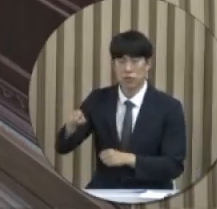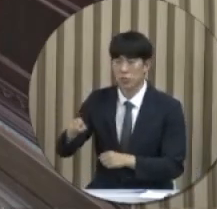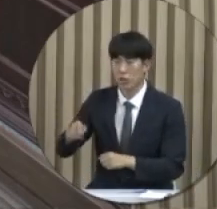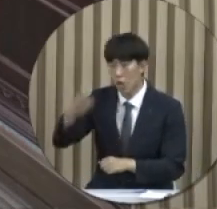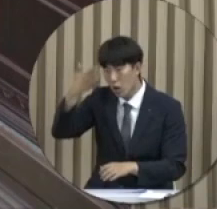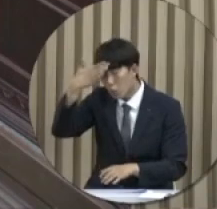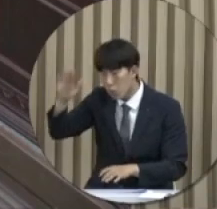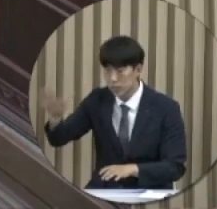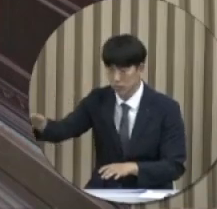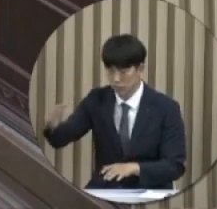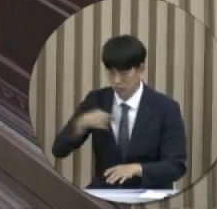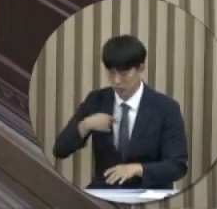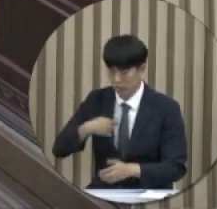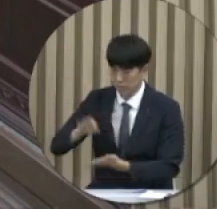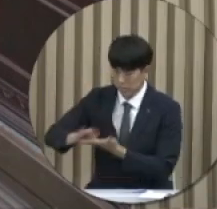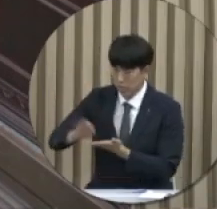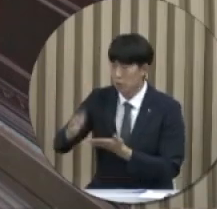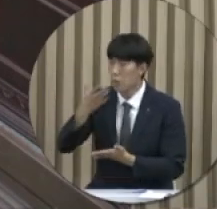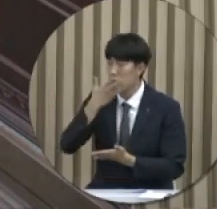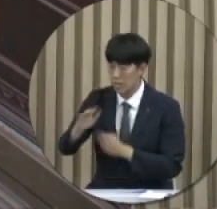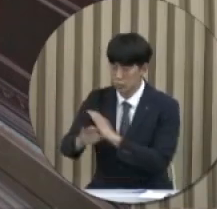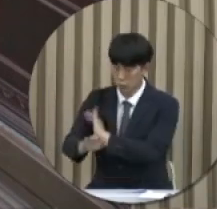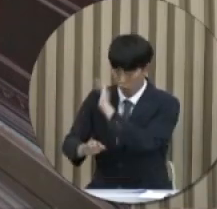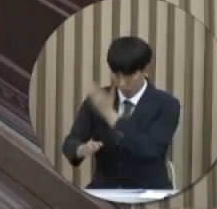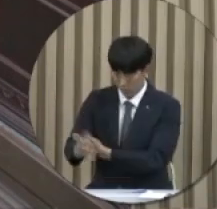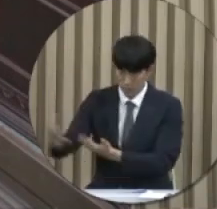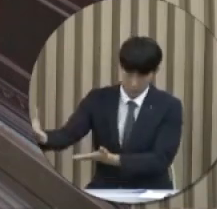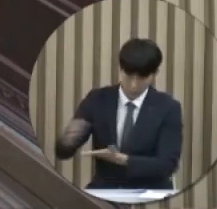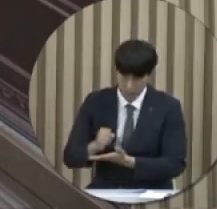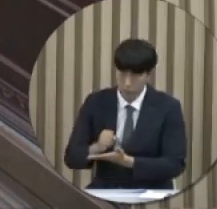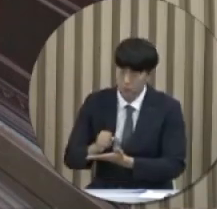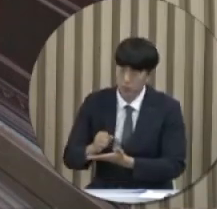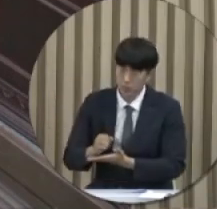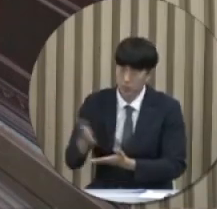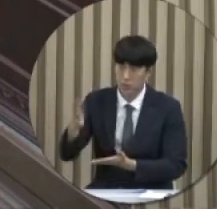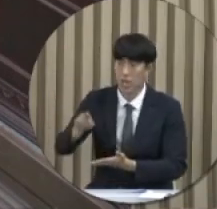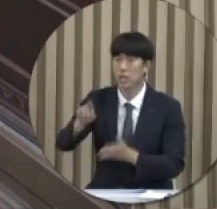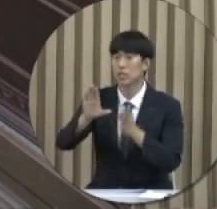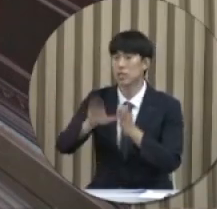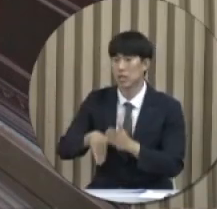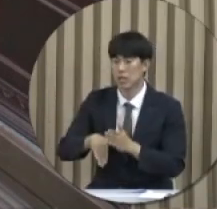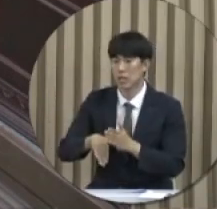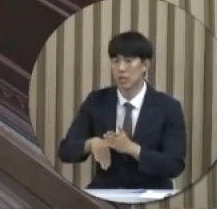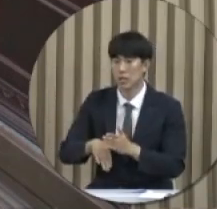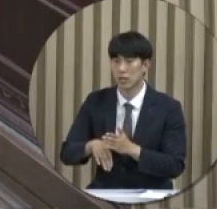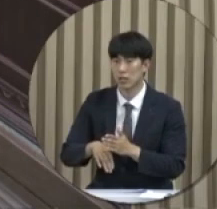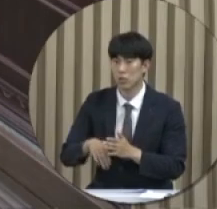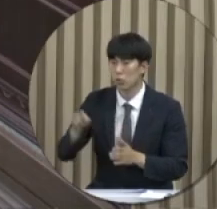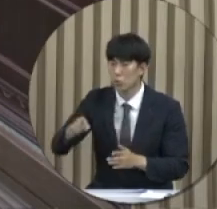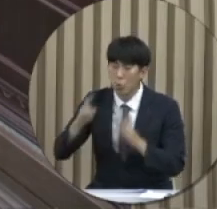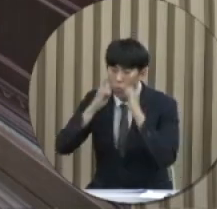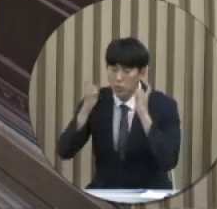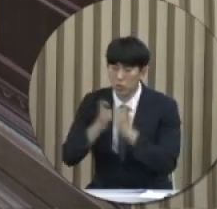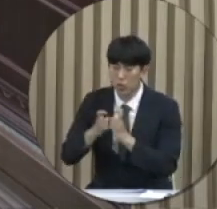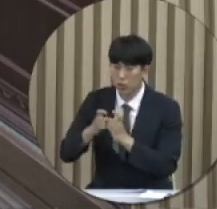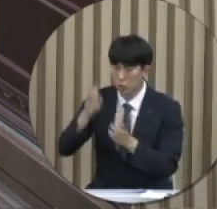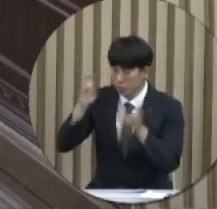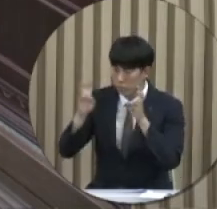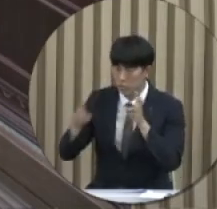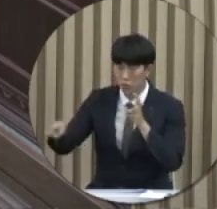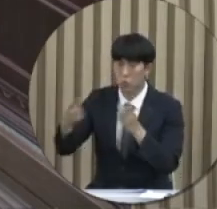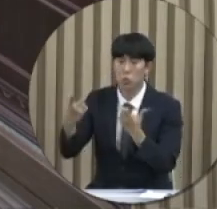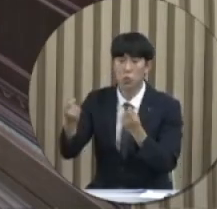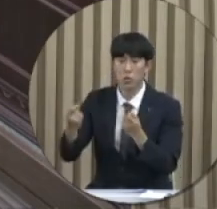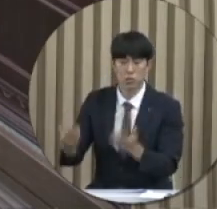무상으로 저희가 쓸 수 있는 권리를 받은 겁니다. 근데 그 당시에 딴 데들은 이거를 민간업자가 저걸 똑같이